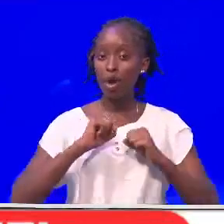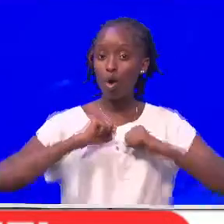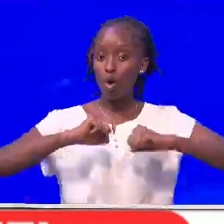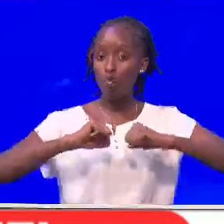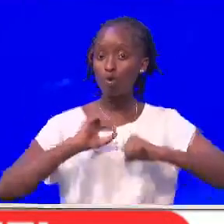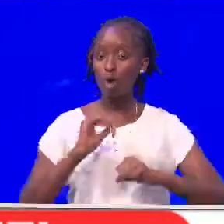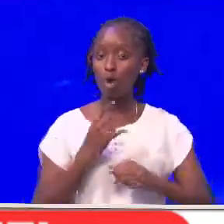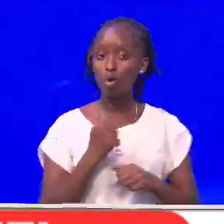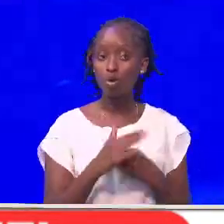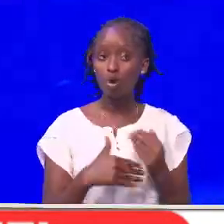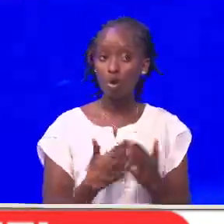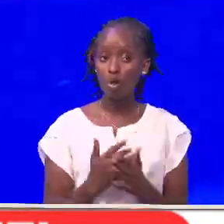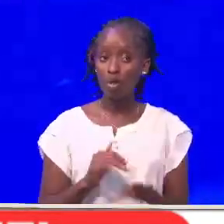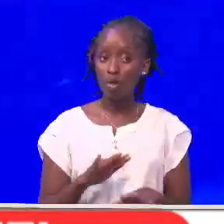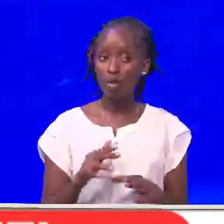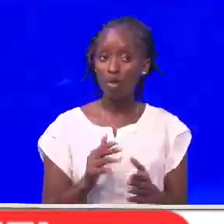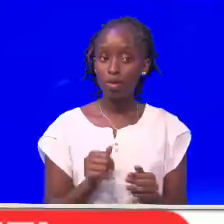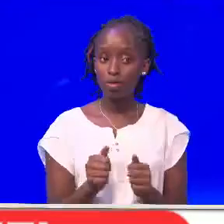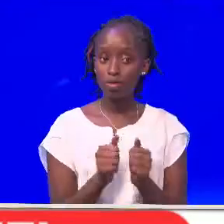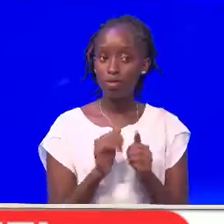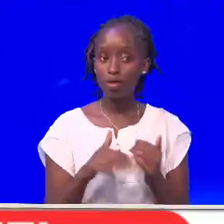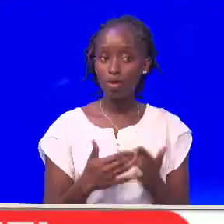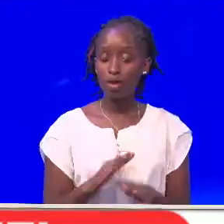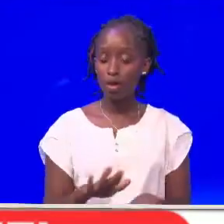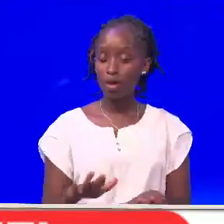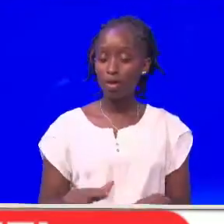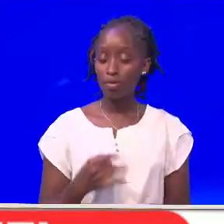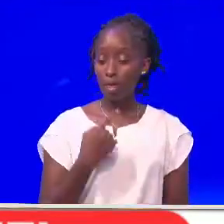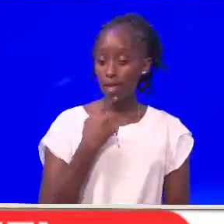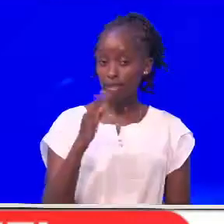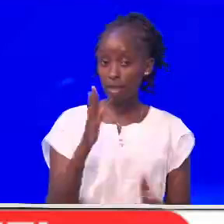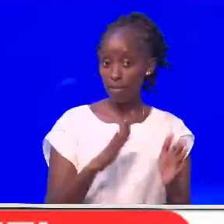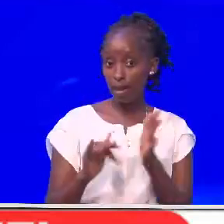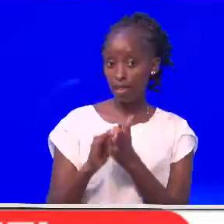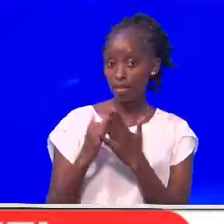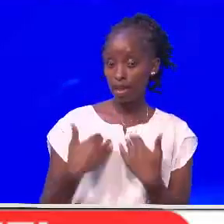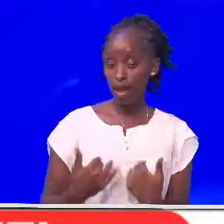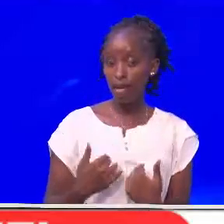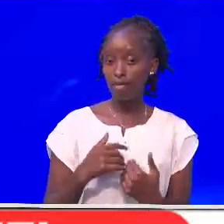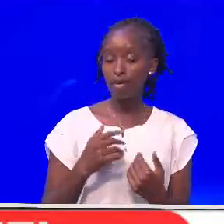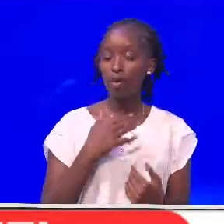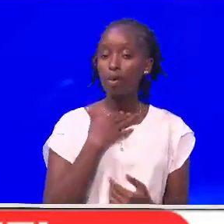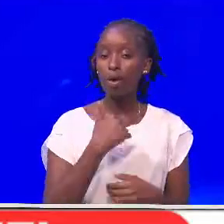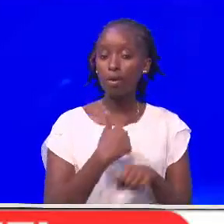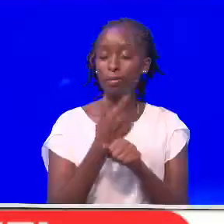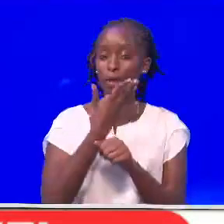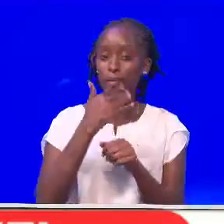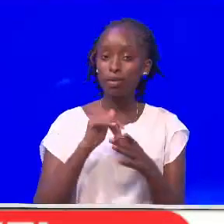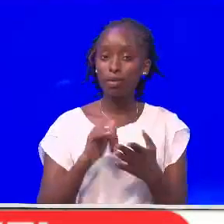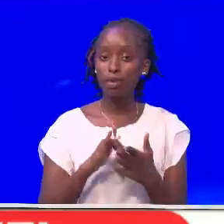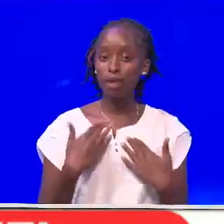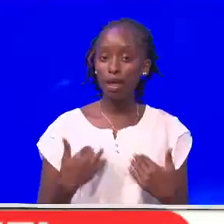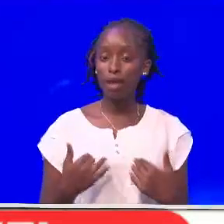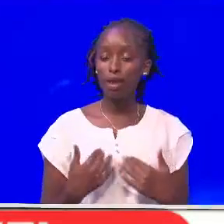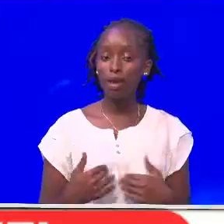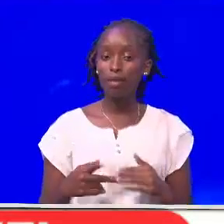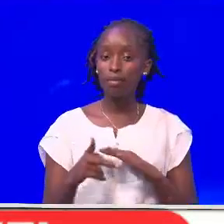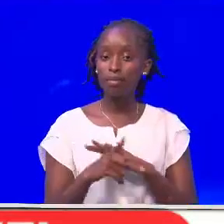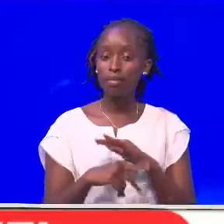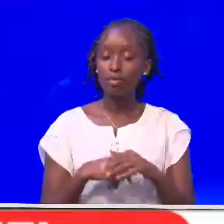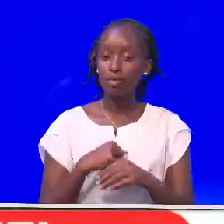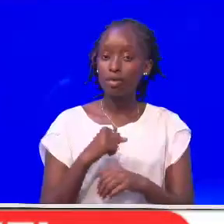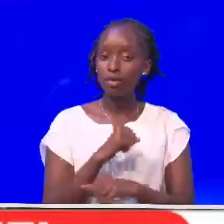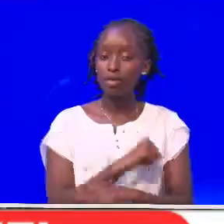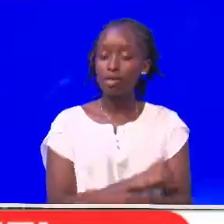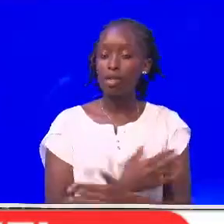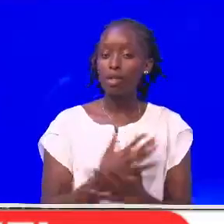ya wengi. Gavana Natembeya akiongeza kuwa mpango huo unanuia kuboresha huduma za kimsingi, huku akiwataka maafisa hao